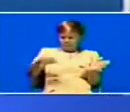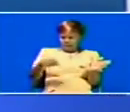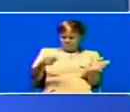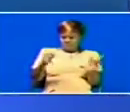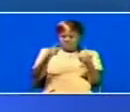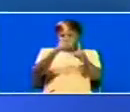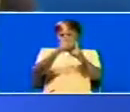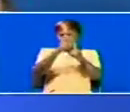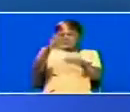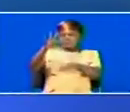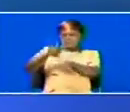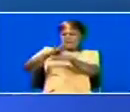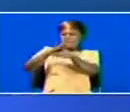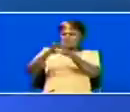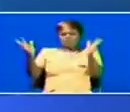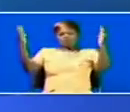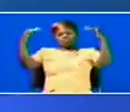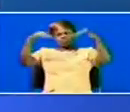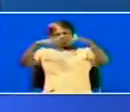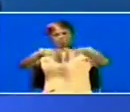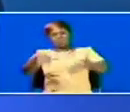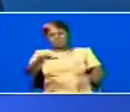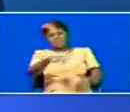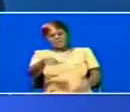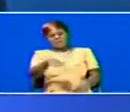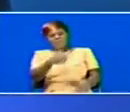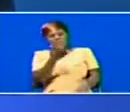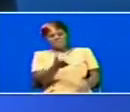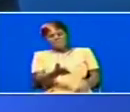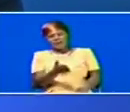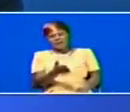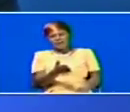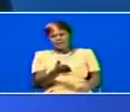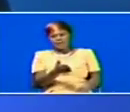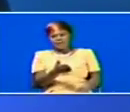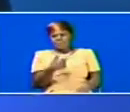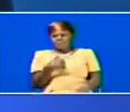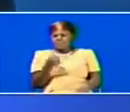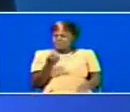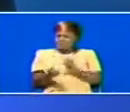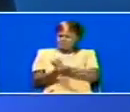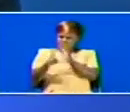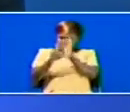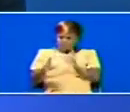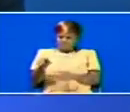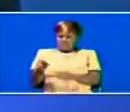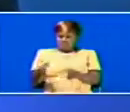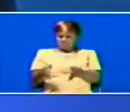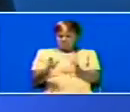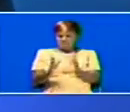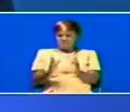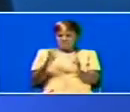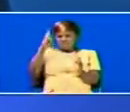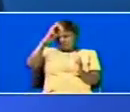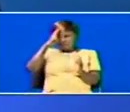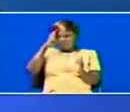risasi, wanakongamana wengi katika sehemu ambayo kumetokea tukio kama lile. Kama alivyoelezea wakili, ni kwamba hiyo ni mojawapo ya sababu